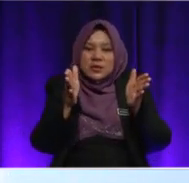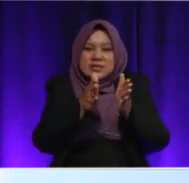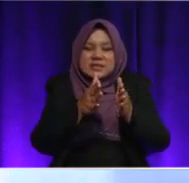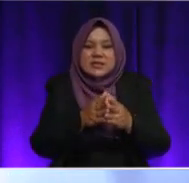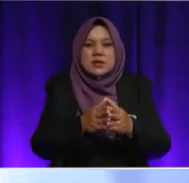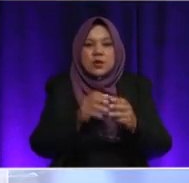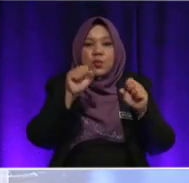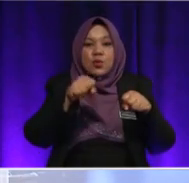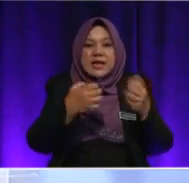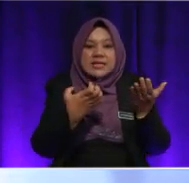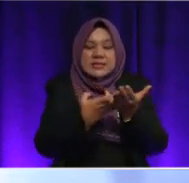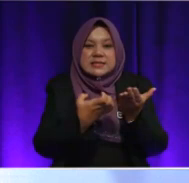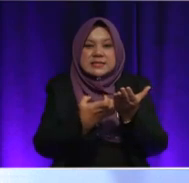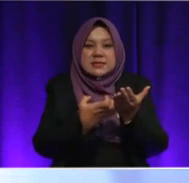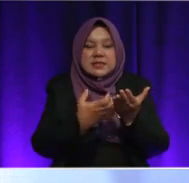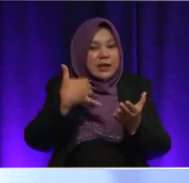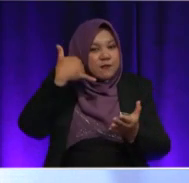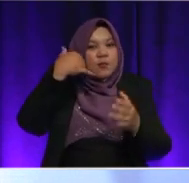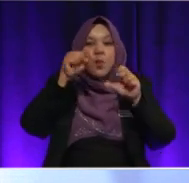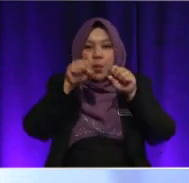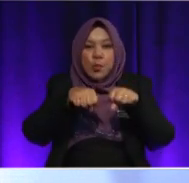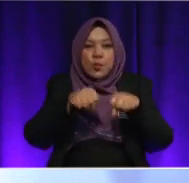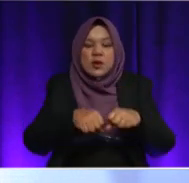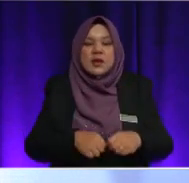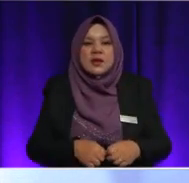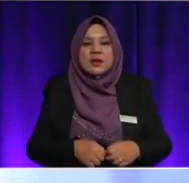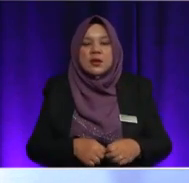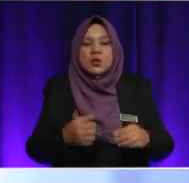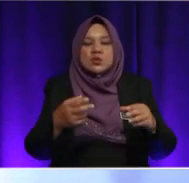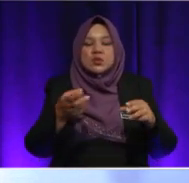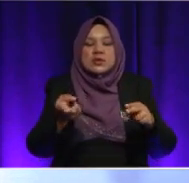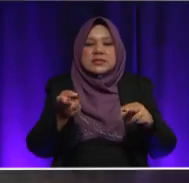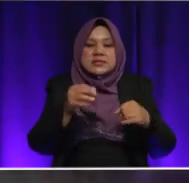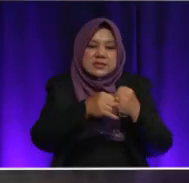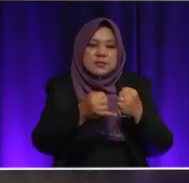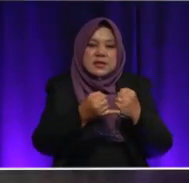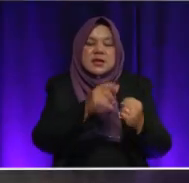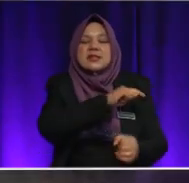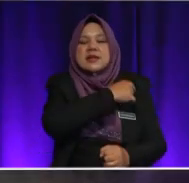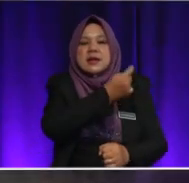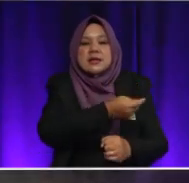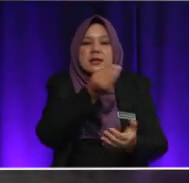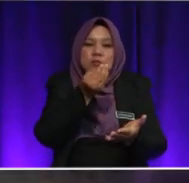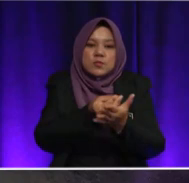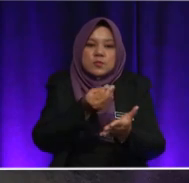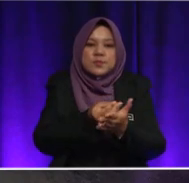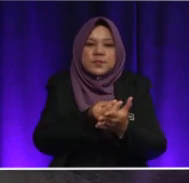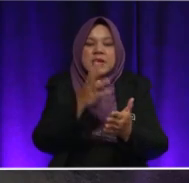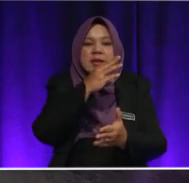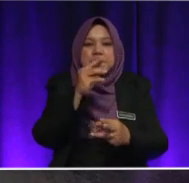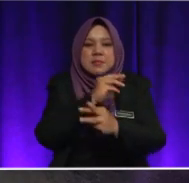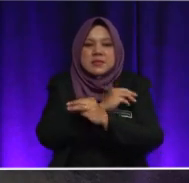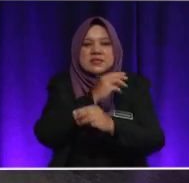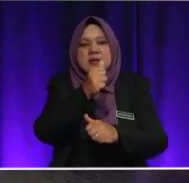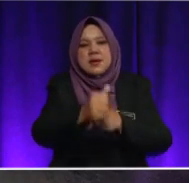cas telepon bimbel Oke kita boleh jimat uang dan mesra alam